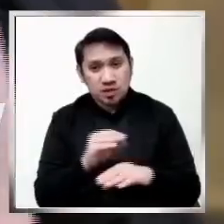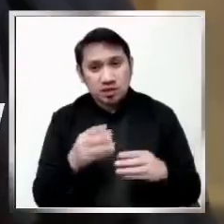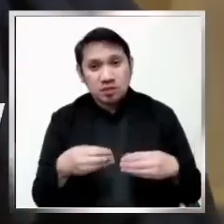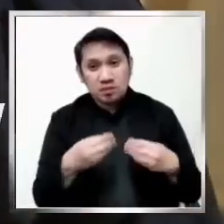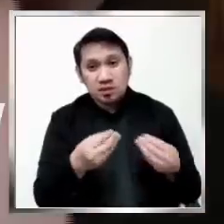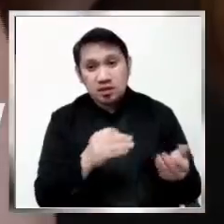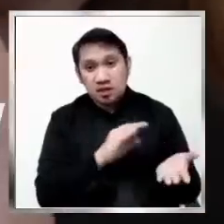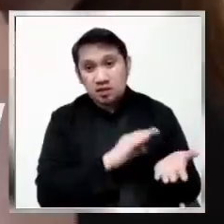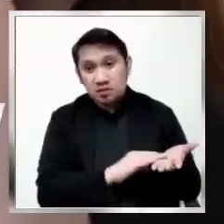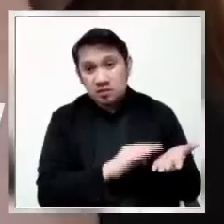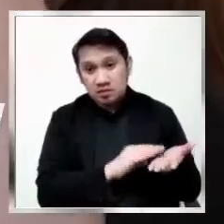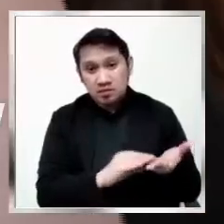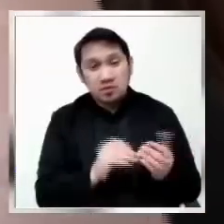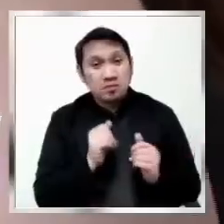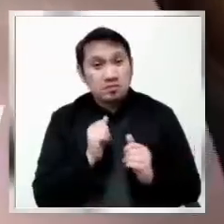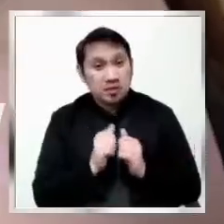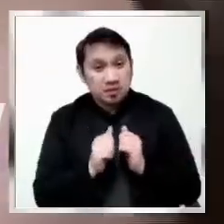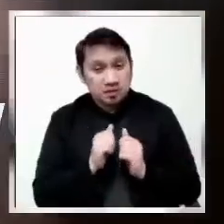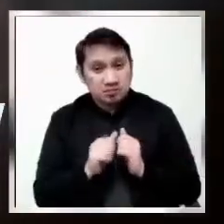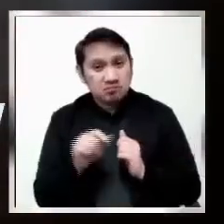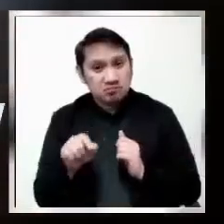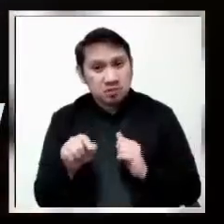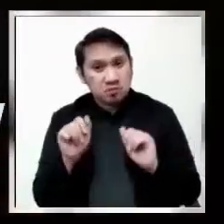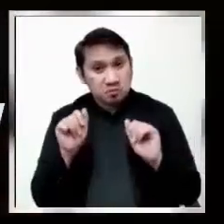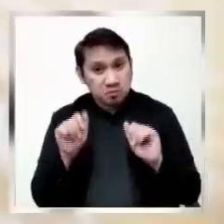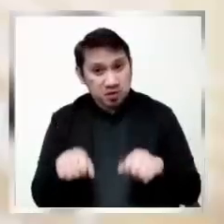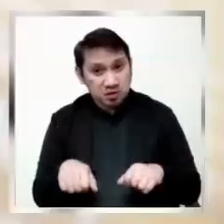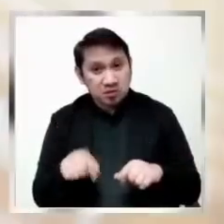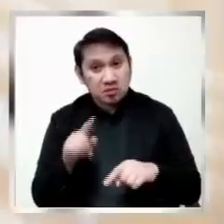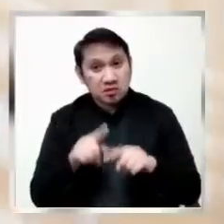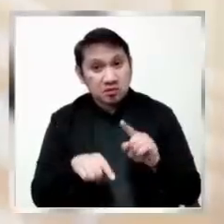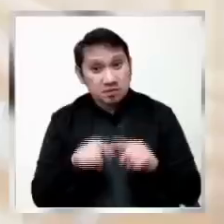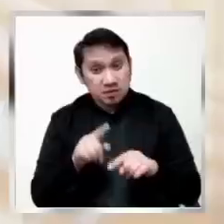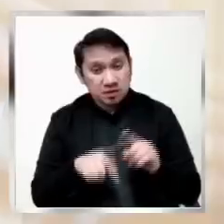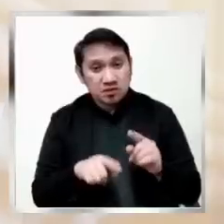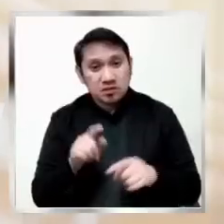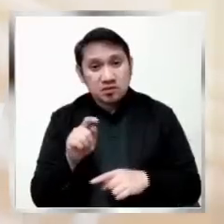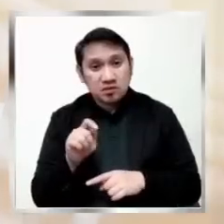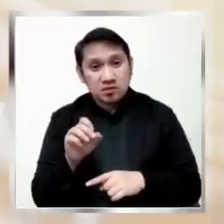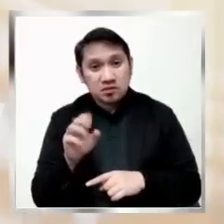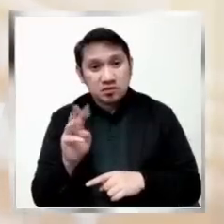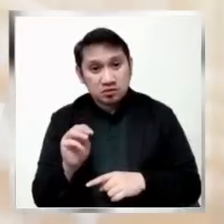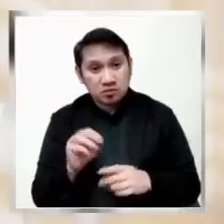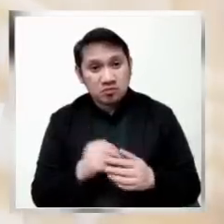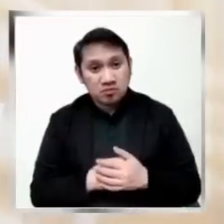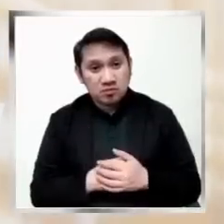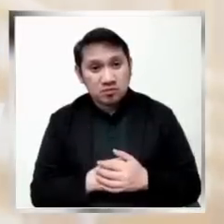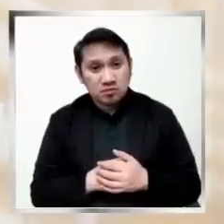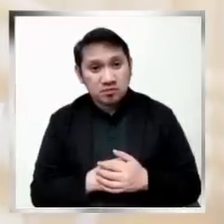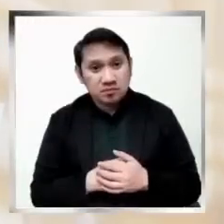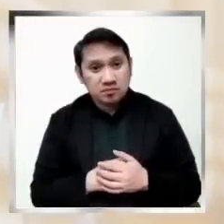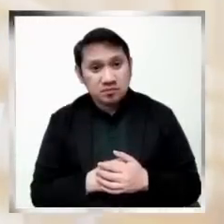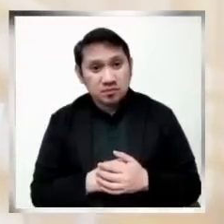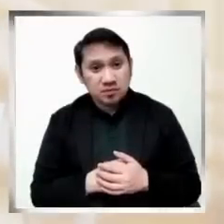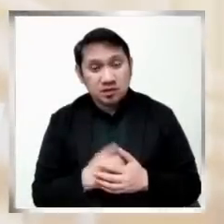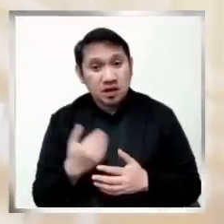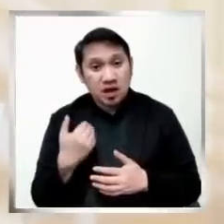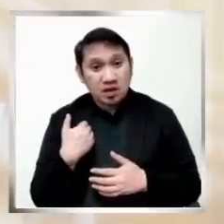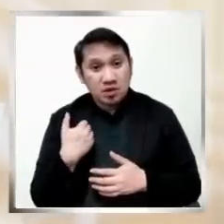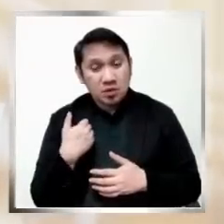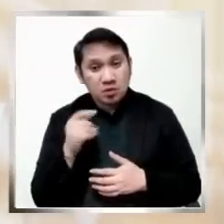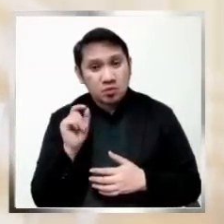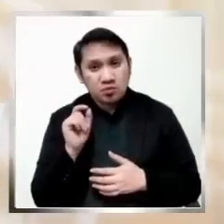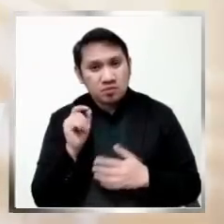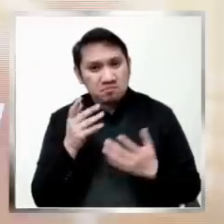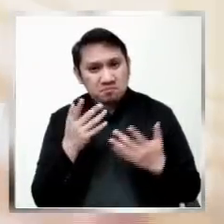Ibig sabihin bang, posible pa silang maging friends ni Tom? Ayoko pong, kumbaga, tuldukan, yung gano'n, or ayoko